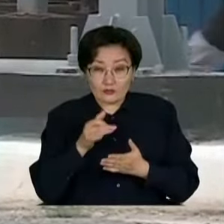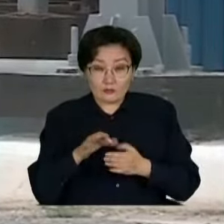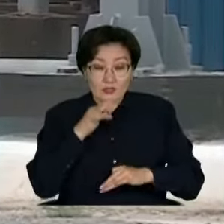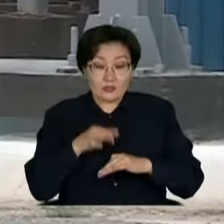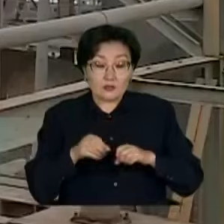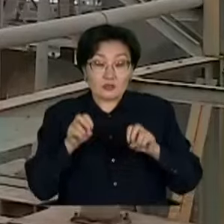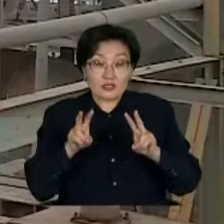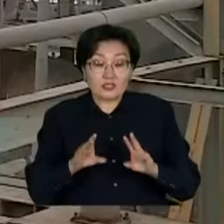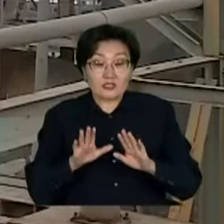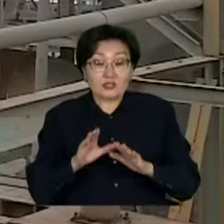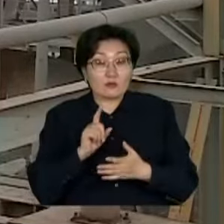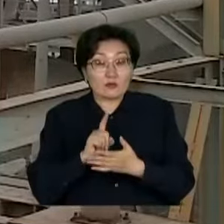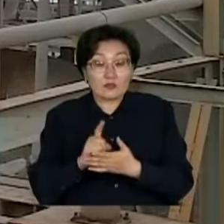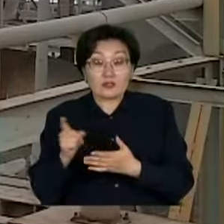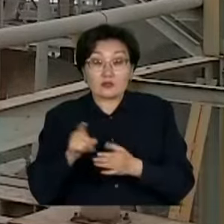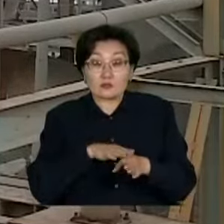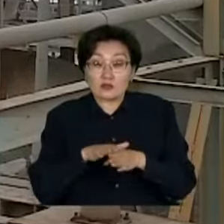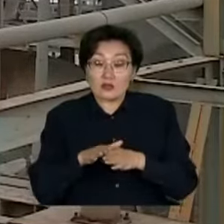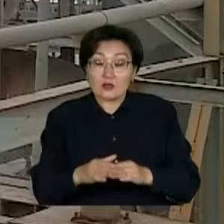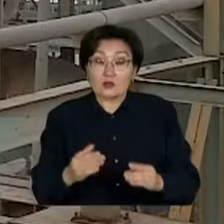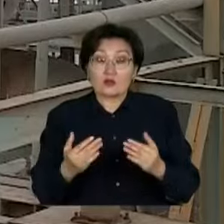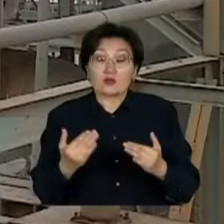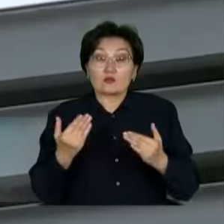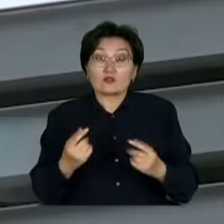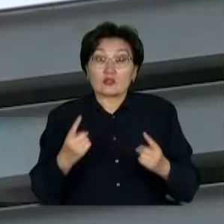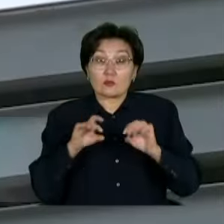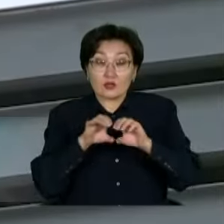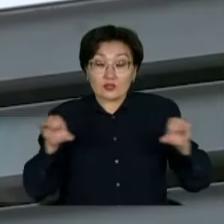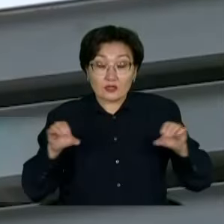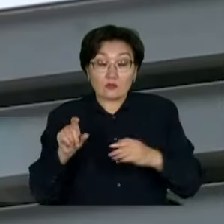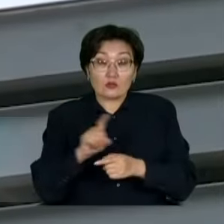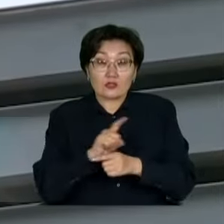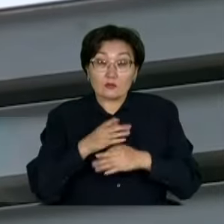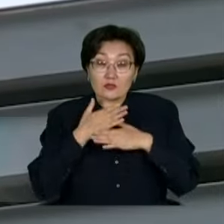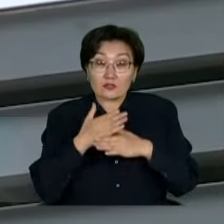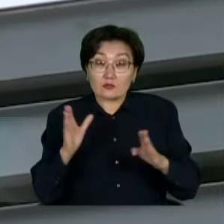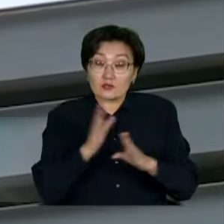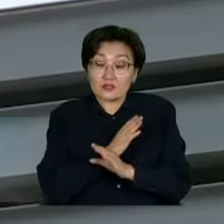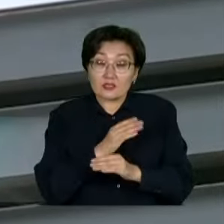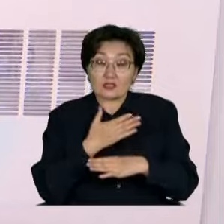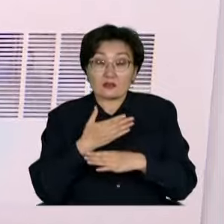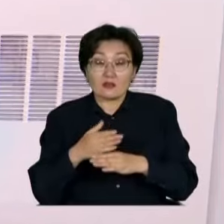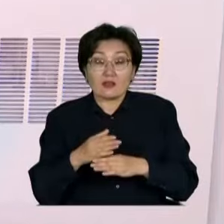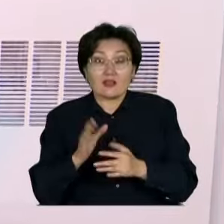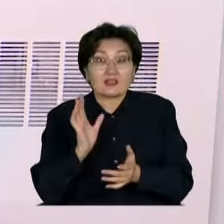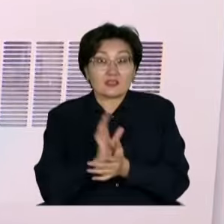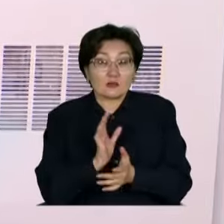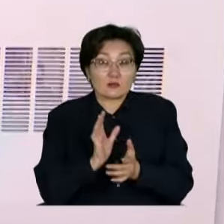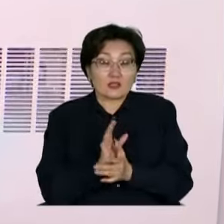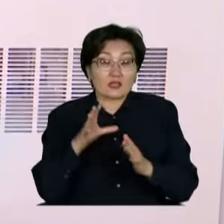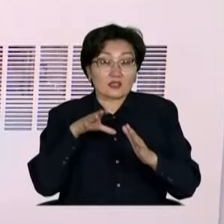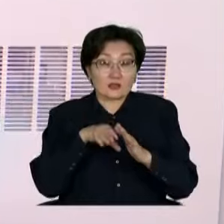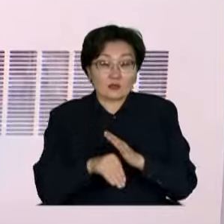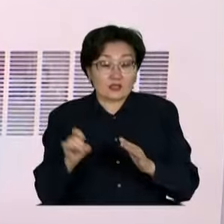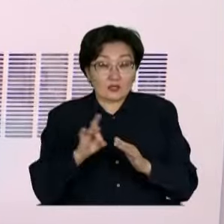Жауапты мамандарға ғана міндеттелген, ал үлкен құбырға орнатылған датчиктердің көмегімен ауаны ластайтын компоненттердің мөлшері деректер базасына